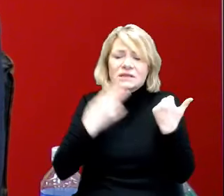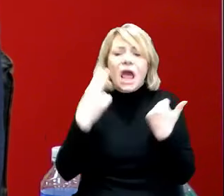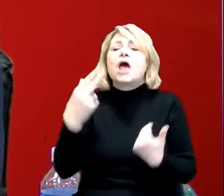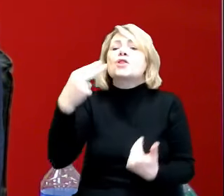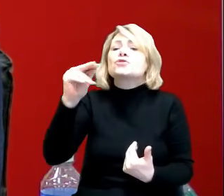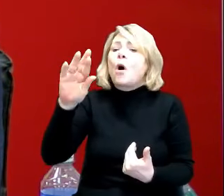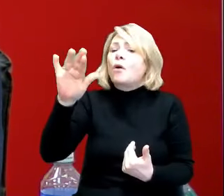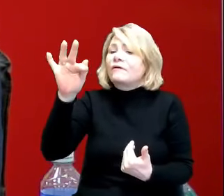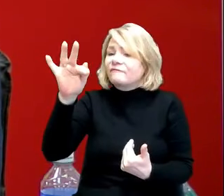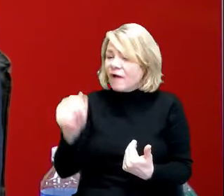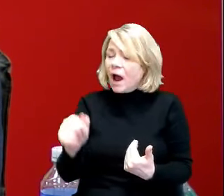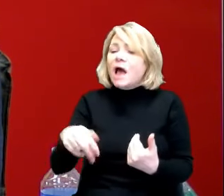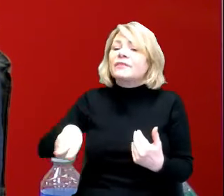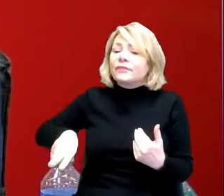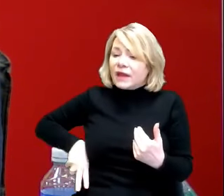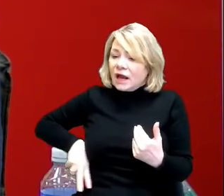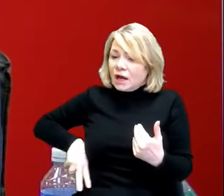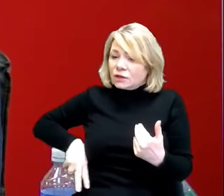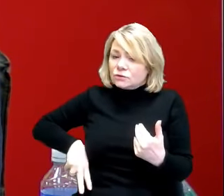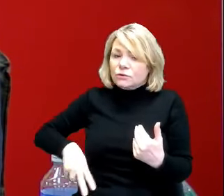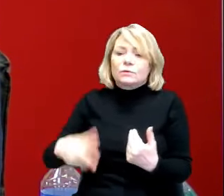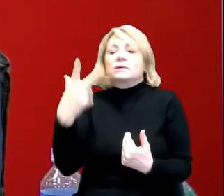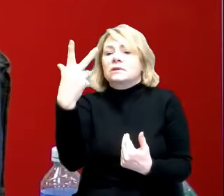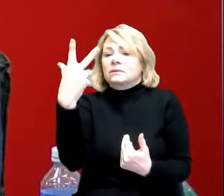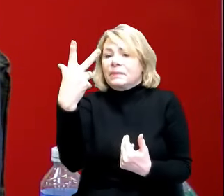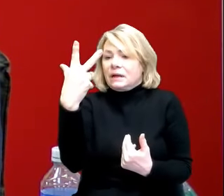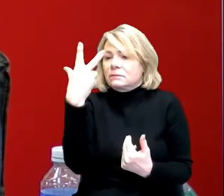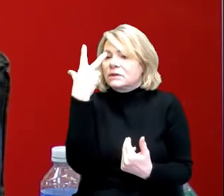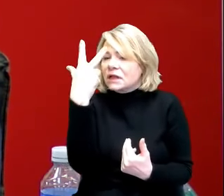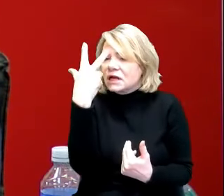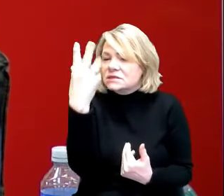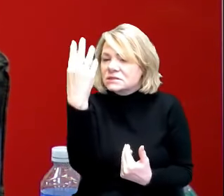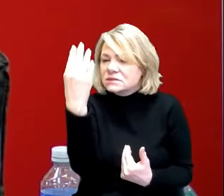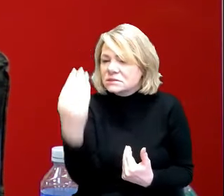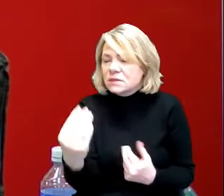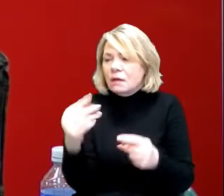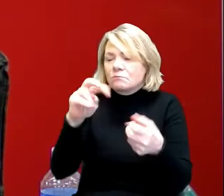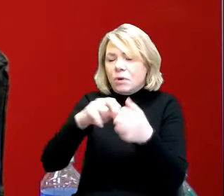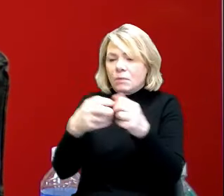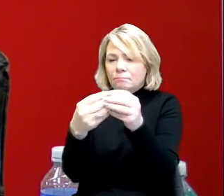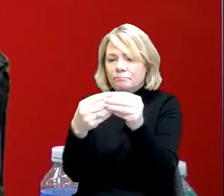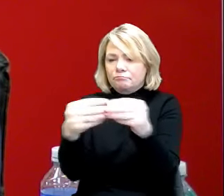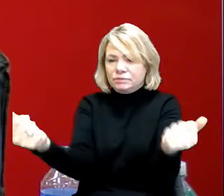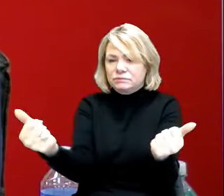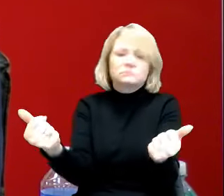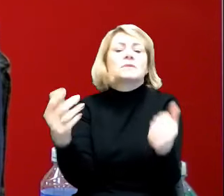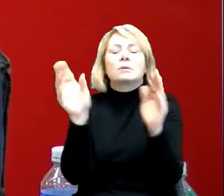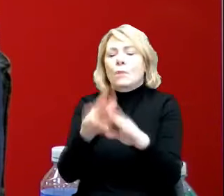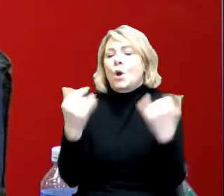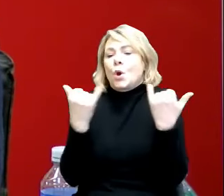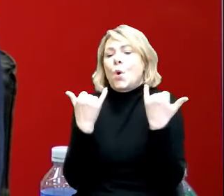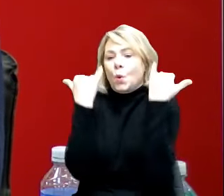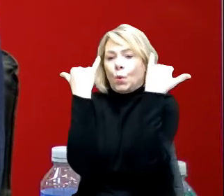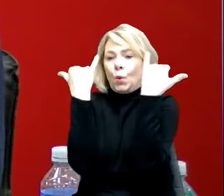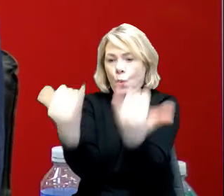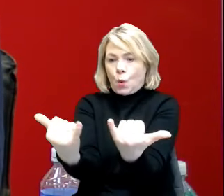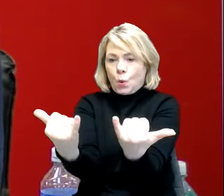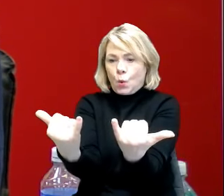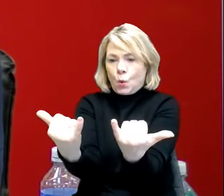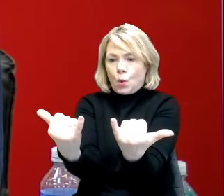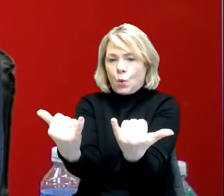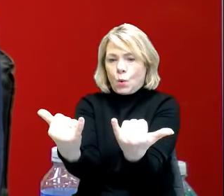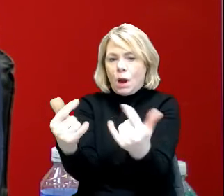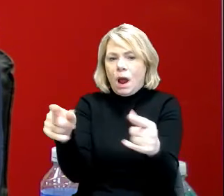vadovas tiesiog trijų dienų bėgyje išsprendė klausimą ir sudarė galimybę e už labai